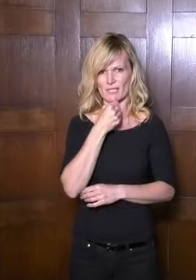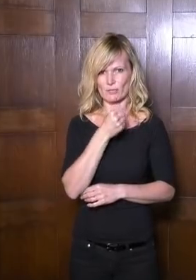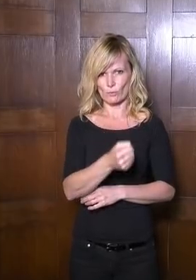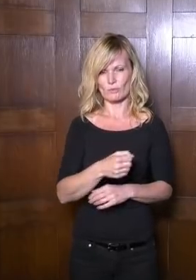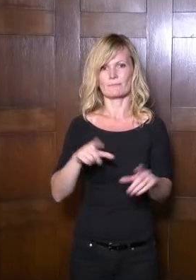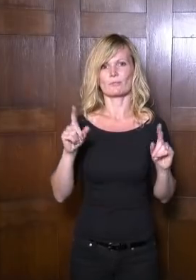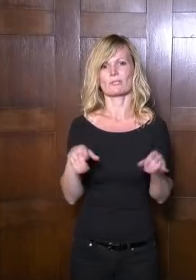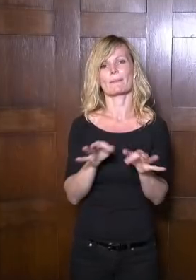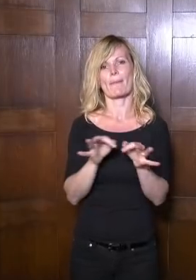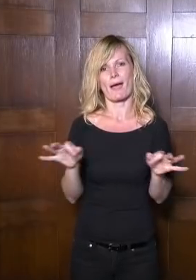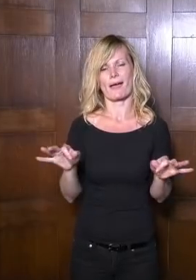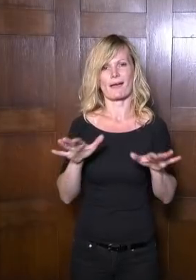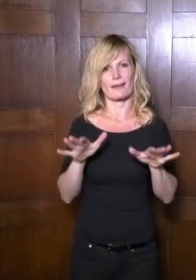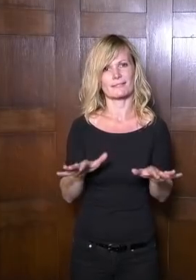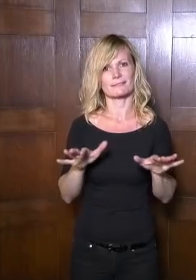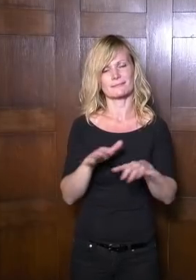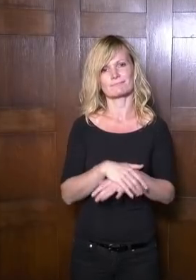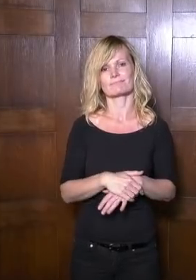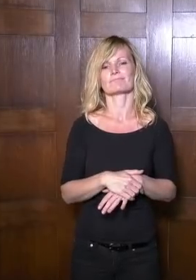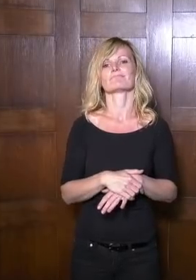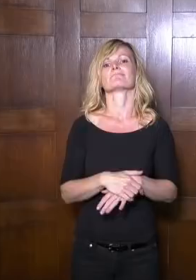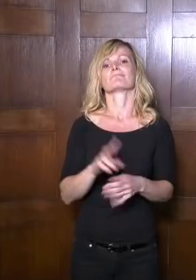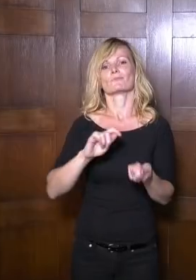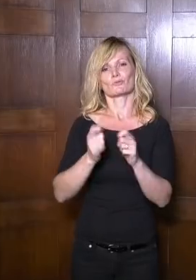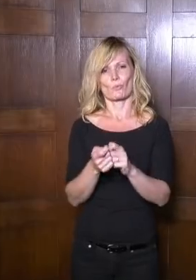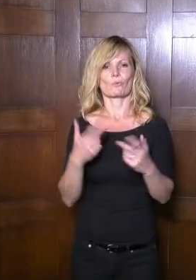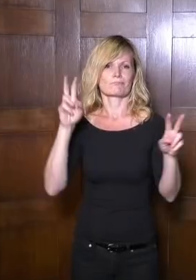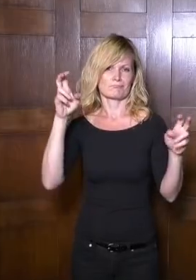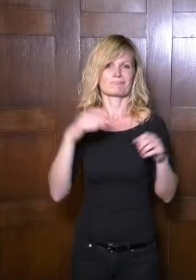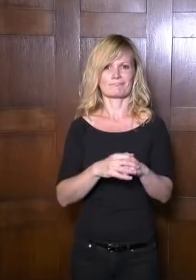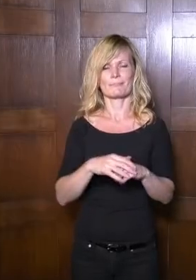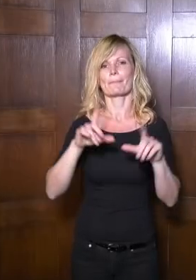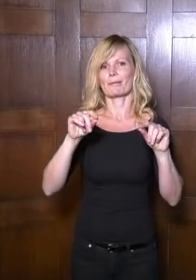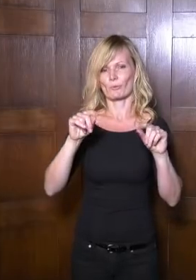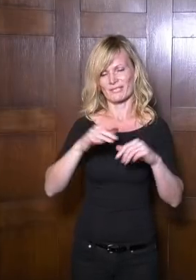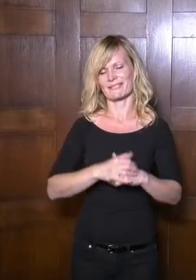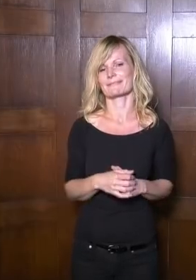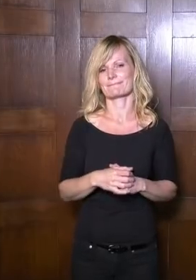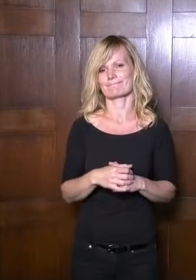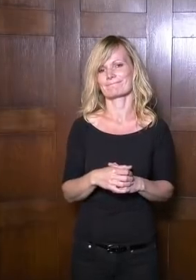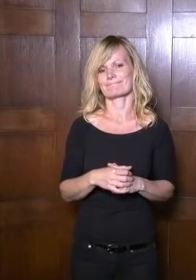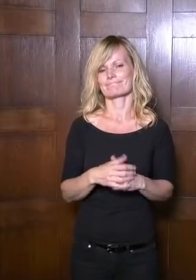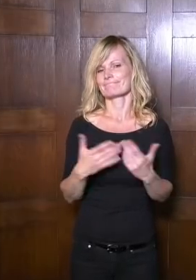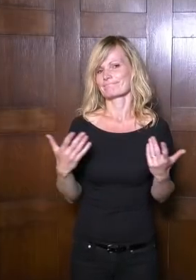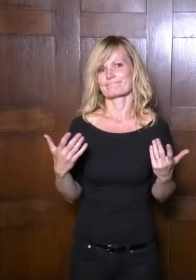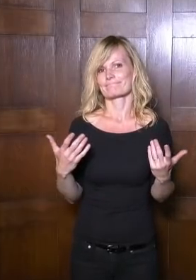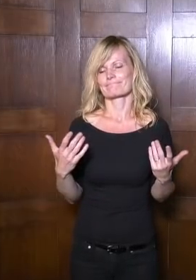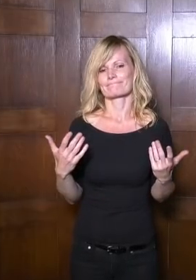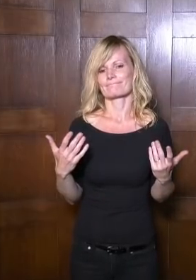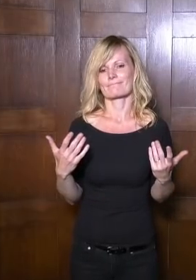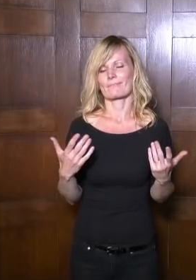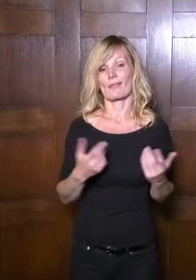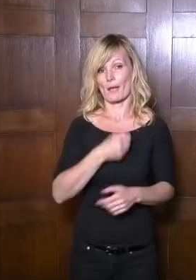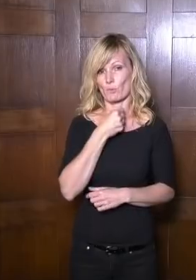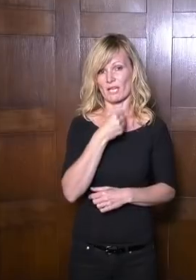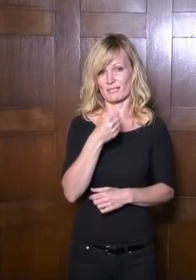Mäßigung, wenn man es einfach übersetzt. Es kann nicht wirklich jemand von einem anderen